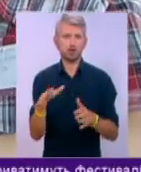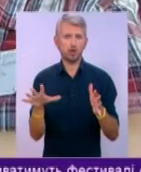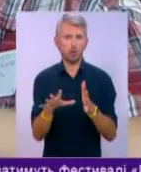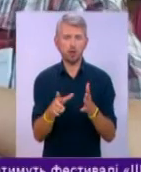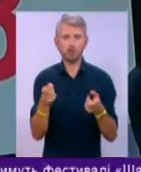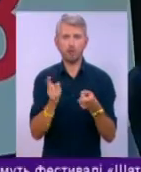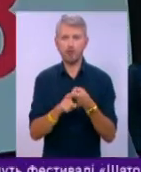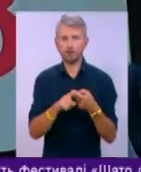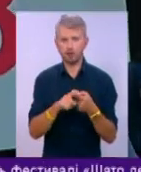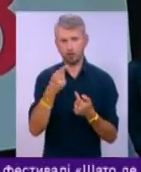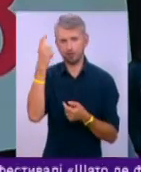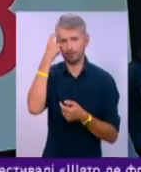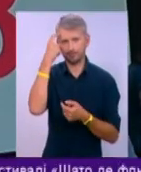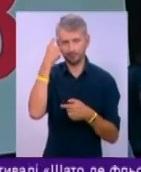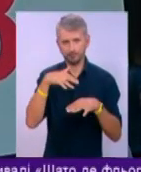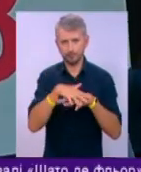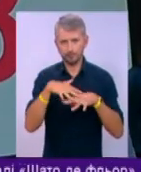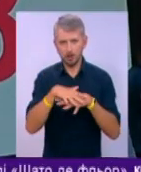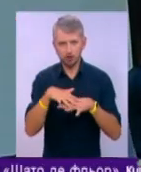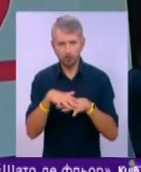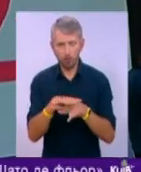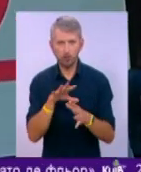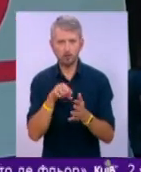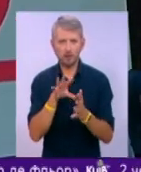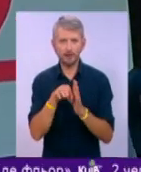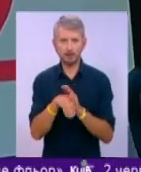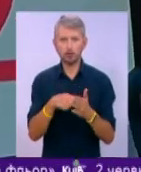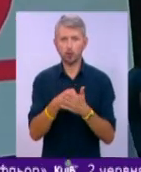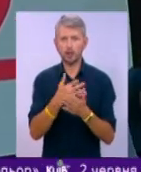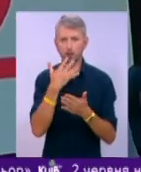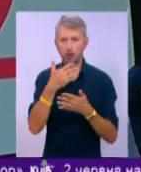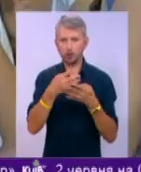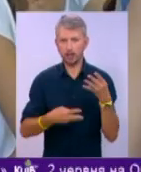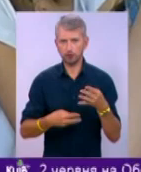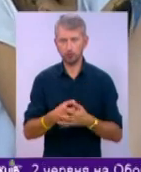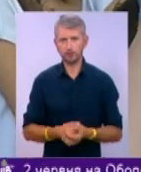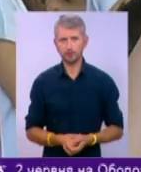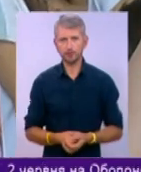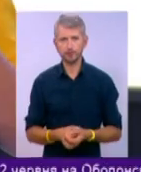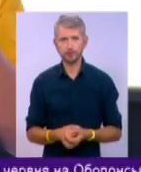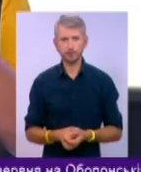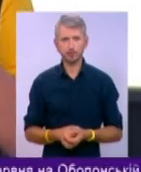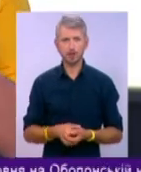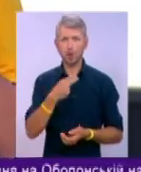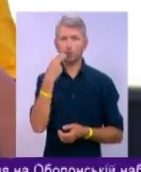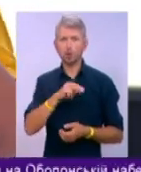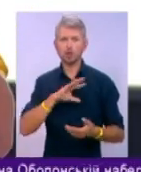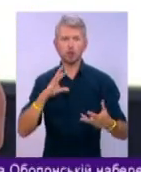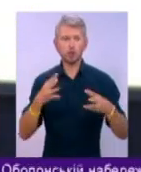рекорд, пов'язаний з усною лічбою, занесли до національного реєстру. Лучший